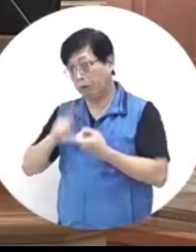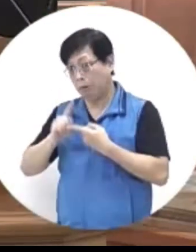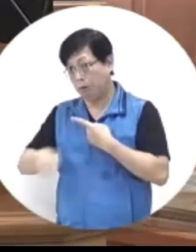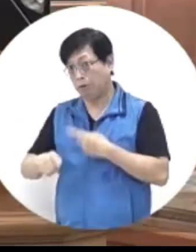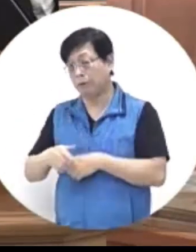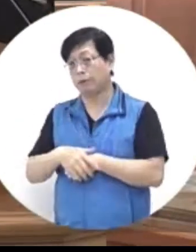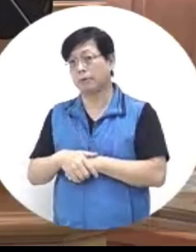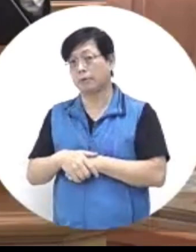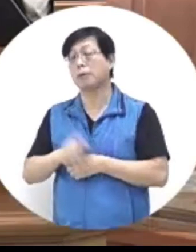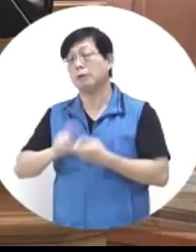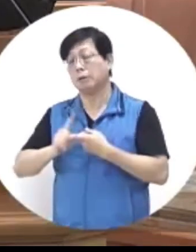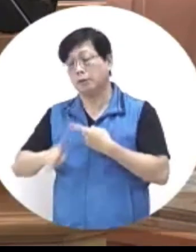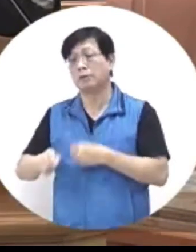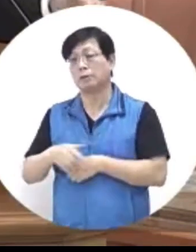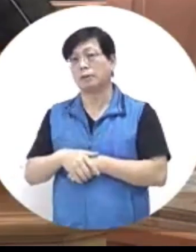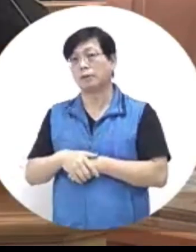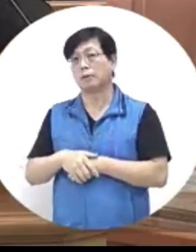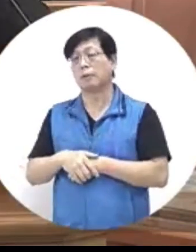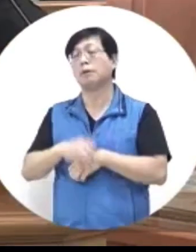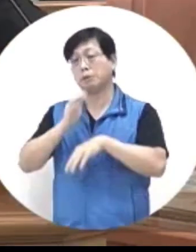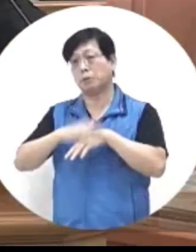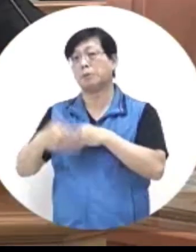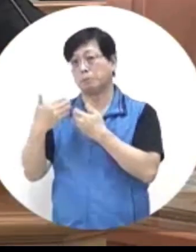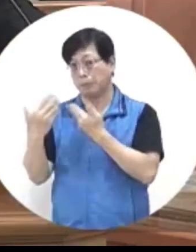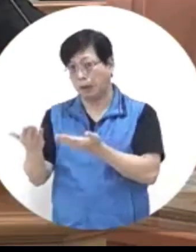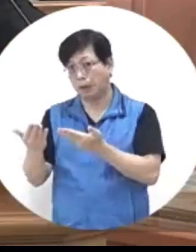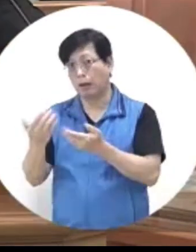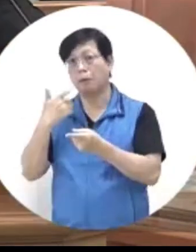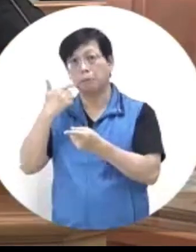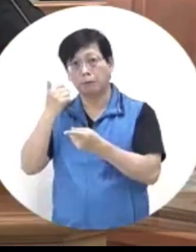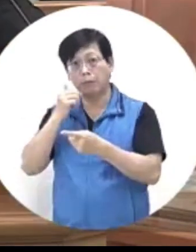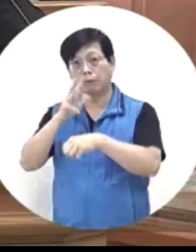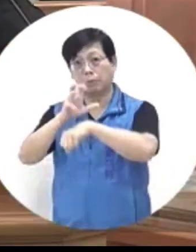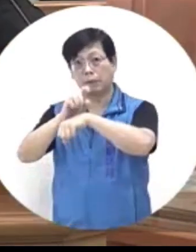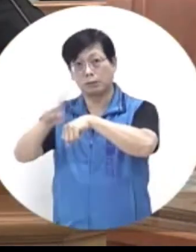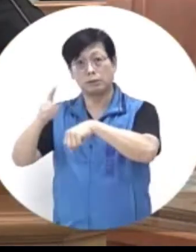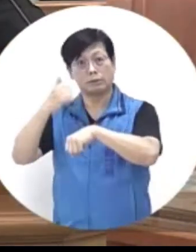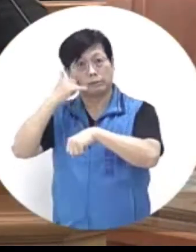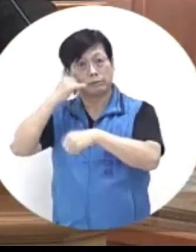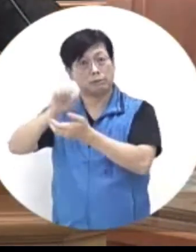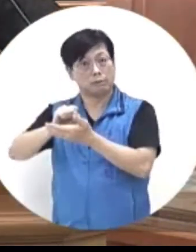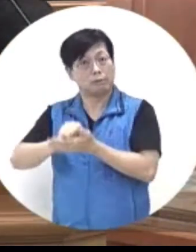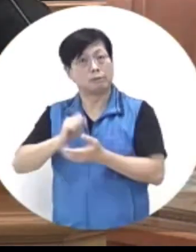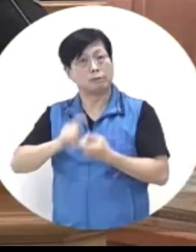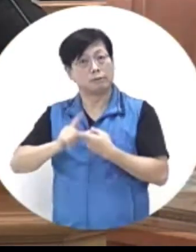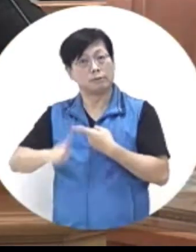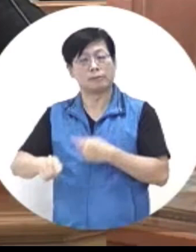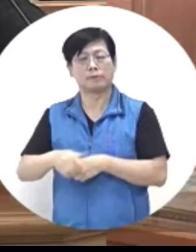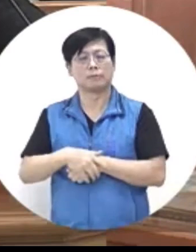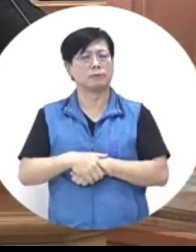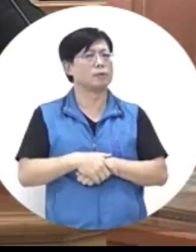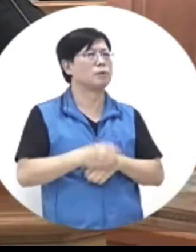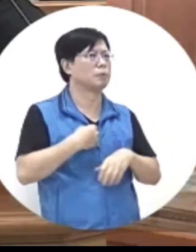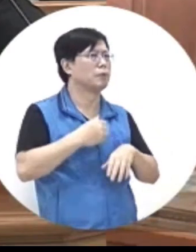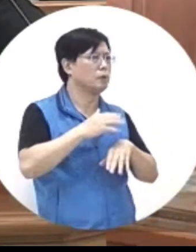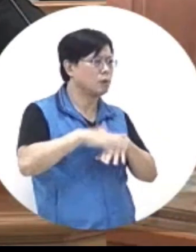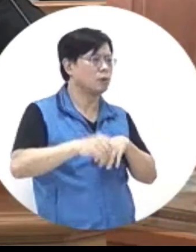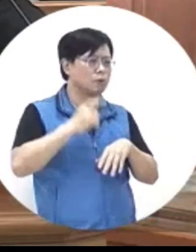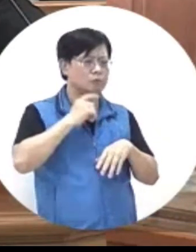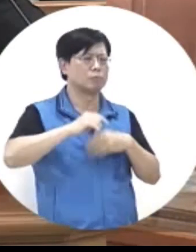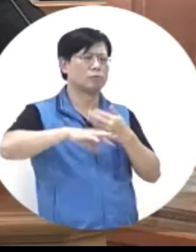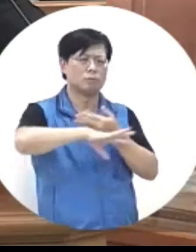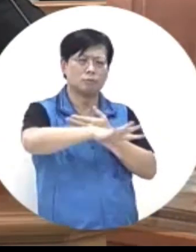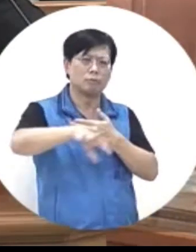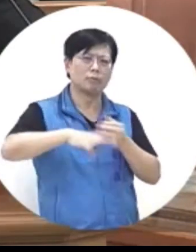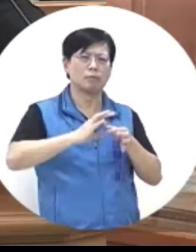相关的资讯的资料都会给家属了解。 会给恩恩爸爸这81分钟的通联，对不对？ 是不是？ 我们会把这个相关的一些